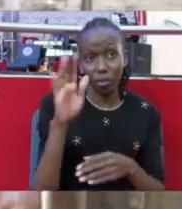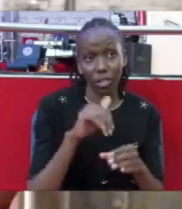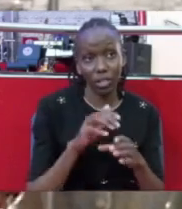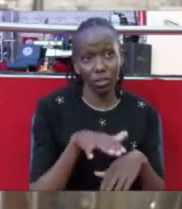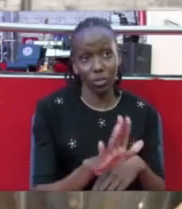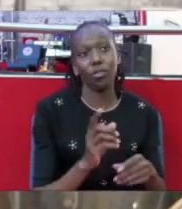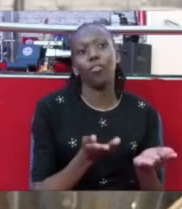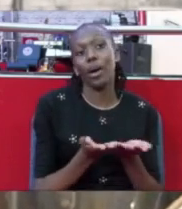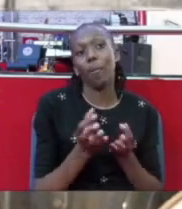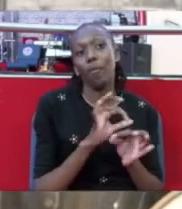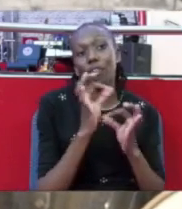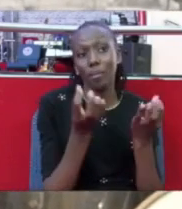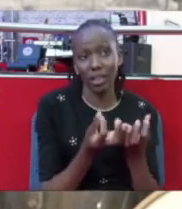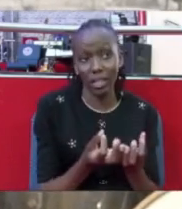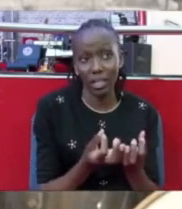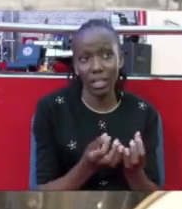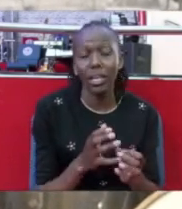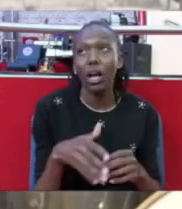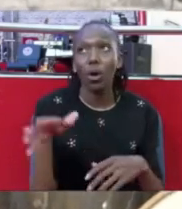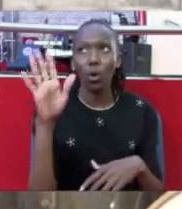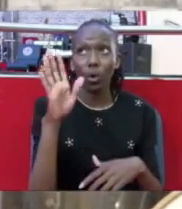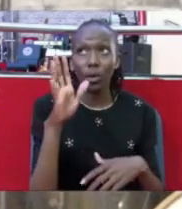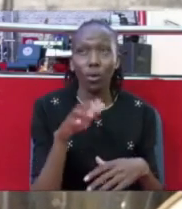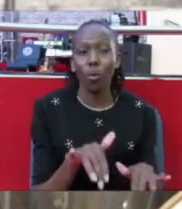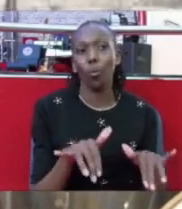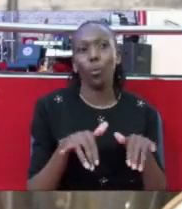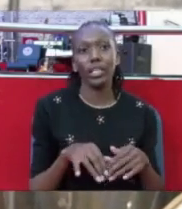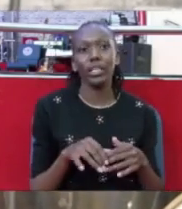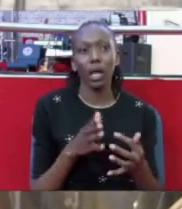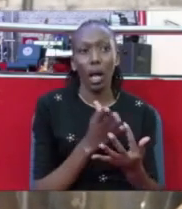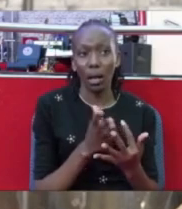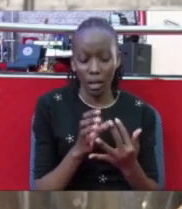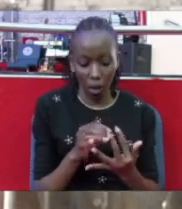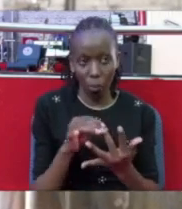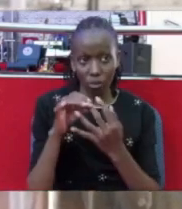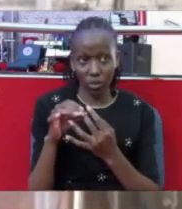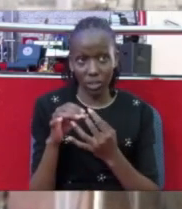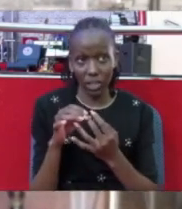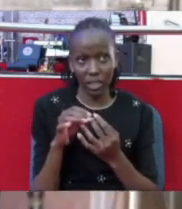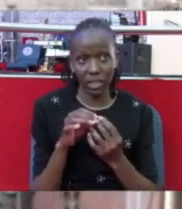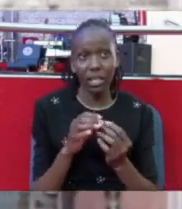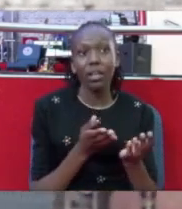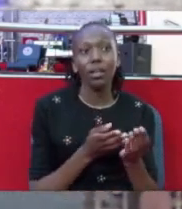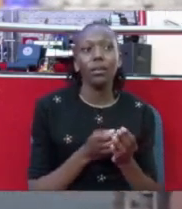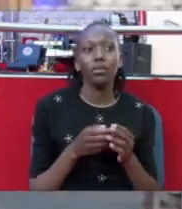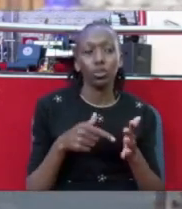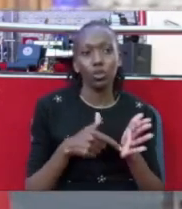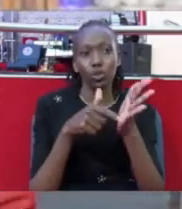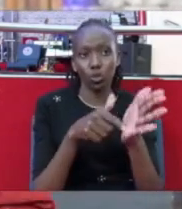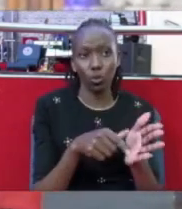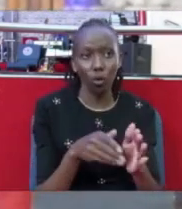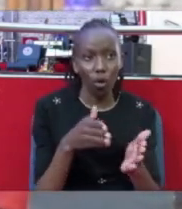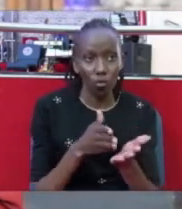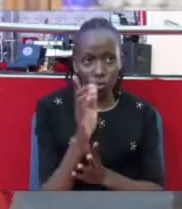Lord is waiting for an opportunity to brag about you. Mungu in the community. Nafasi tu hivi kidogo ili ajidhihirishe na wewe. And